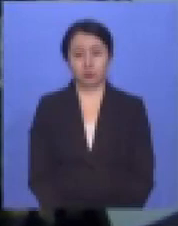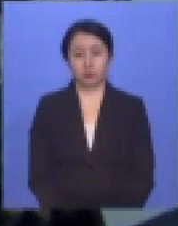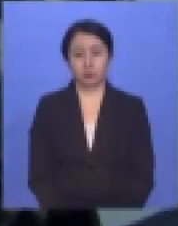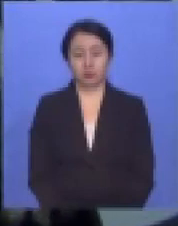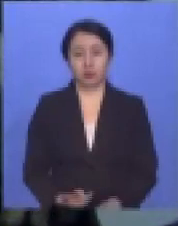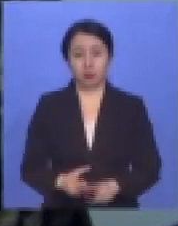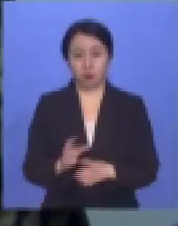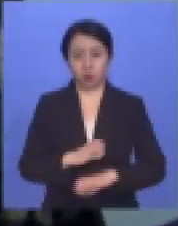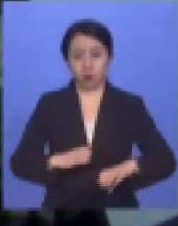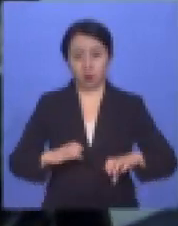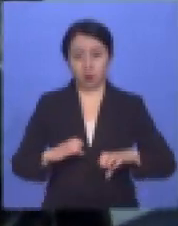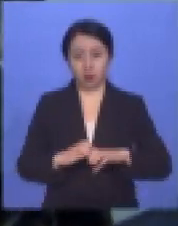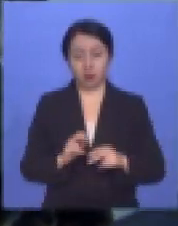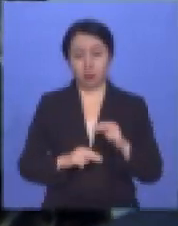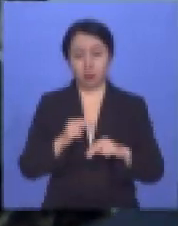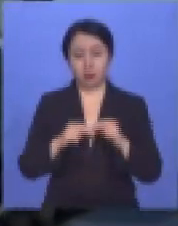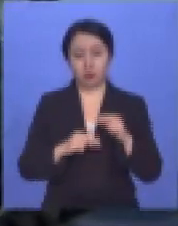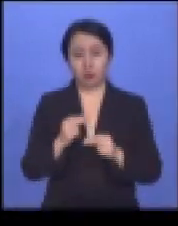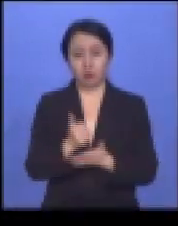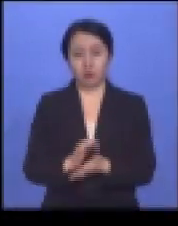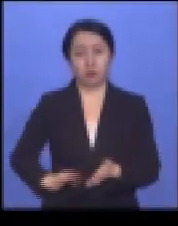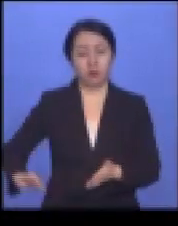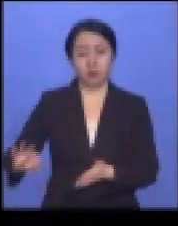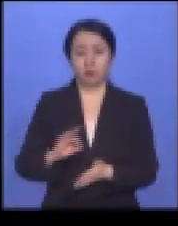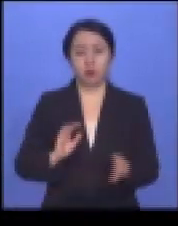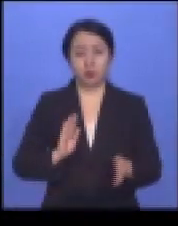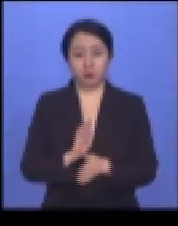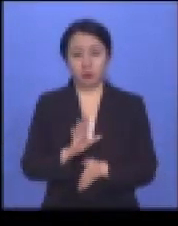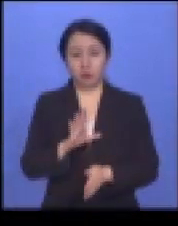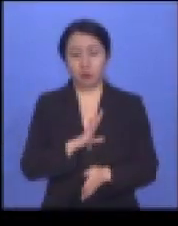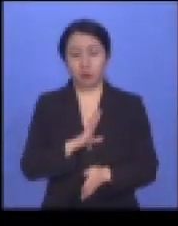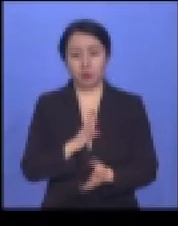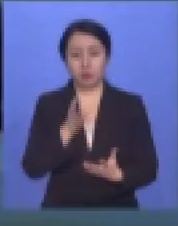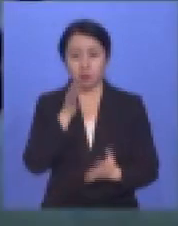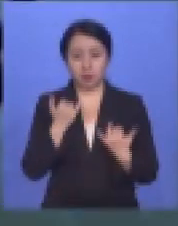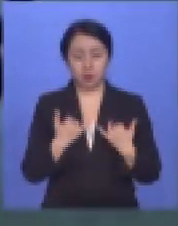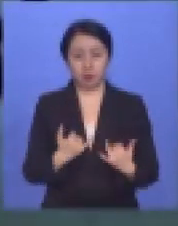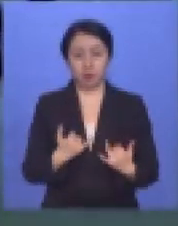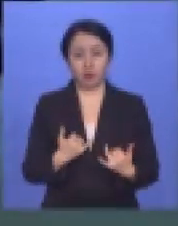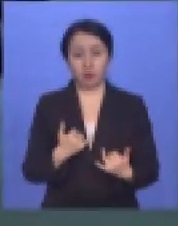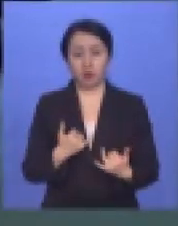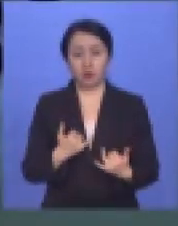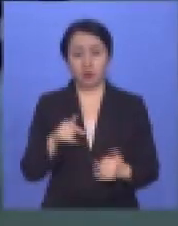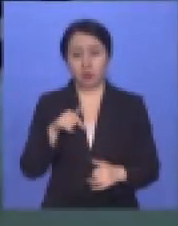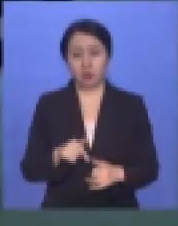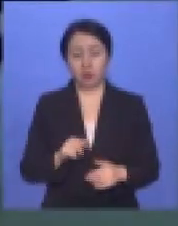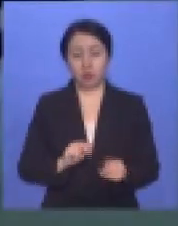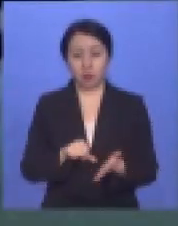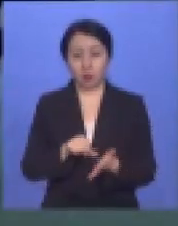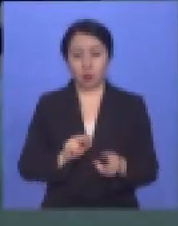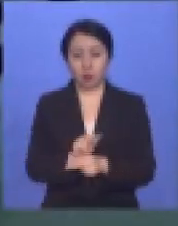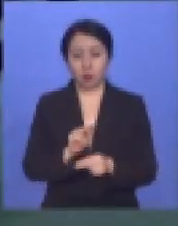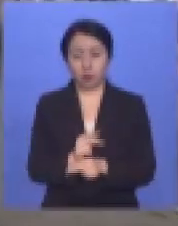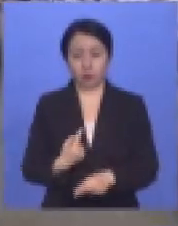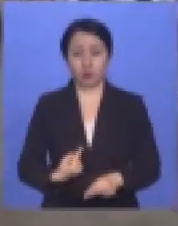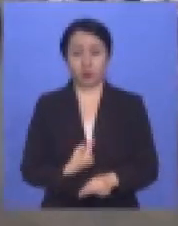Бұл академияның аты салаңы. Нысан 4 жыл бұрын қолданысқа тапсырылған. Іші заманауи қондырғылармен жабдықталған. Мұнда курсанттар ату